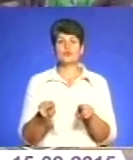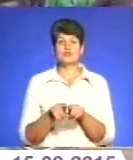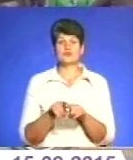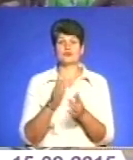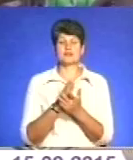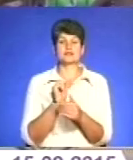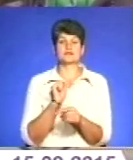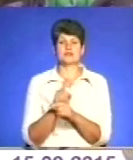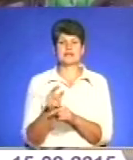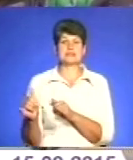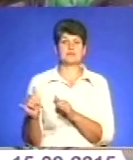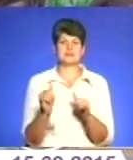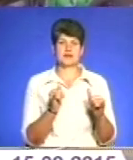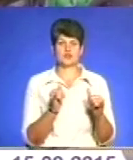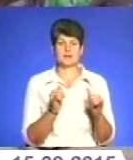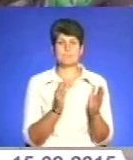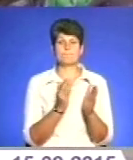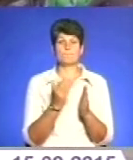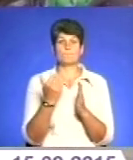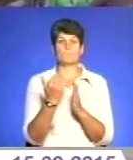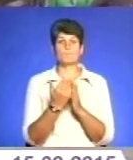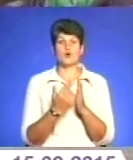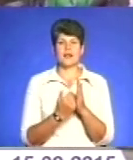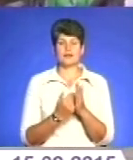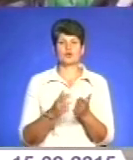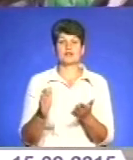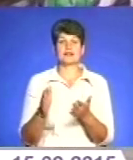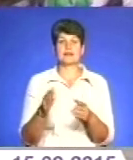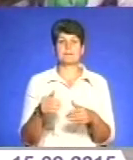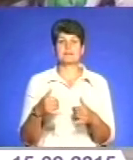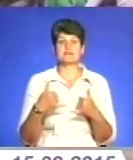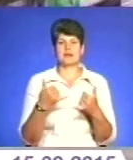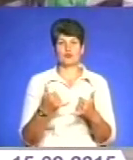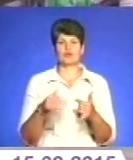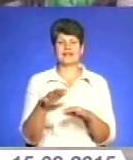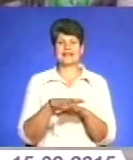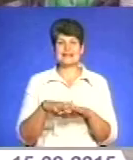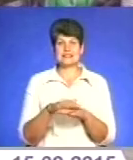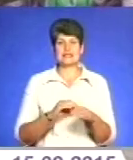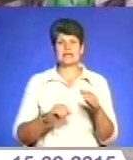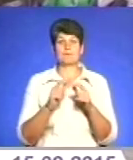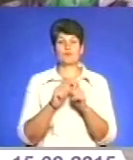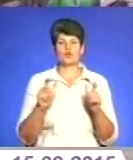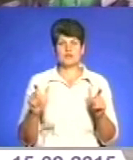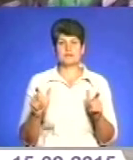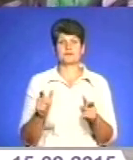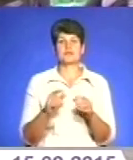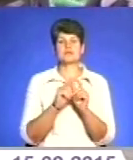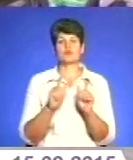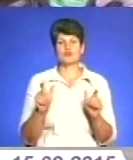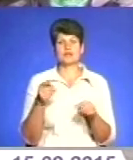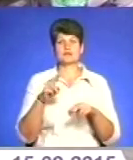завдання забезпечити порядок і безпеку населених пунктів, а також фортифікаційних споруд, котрі